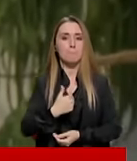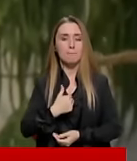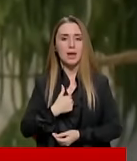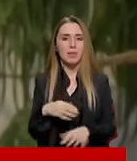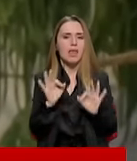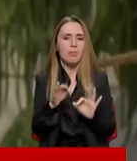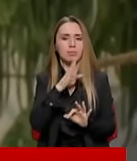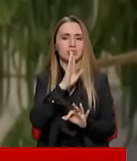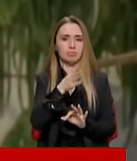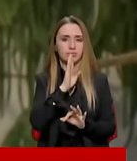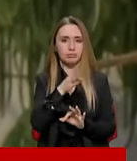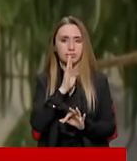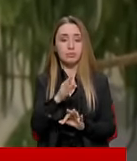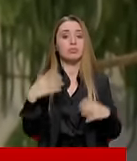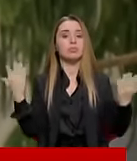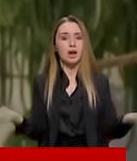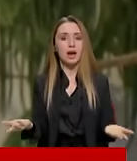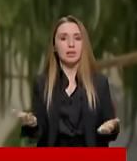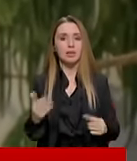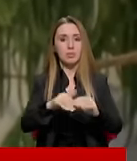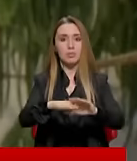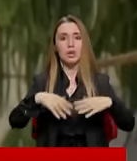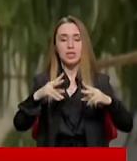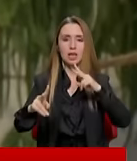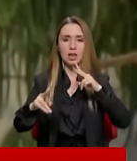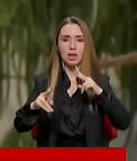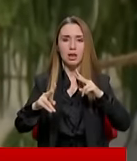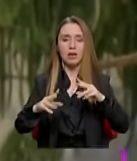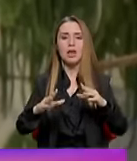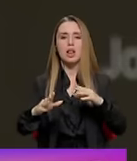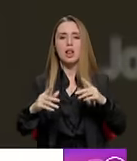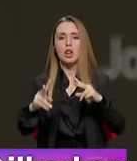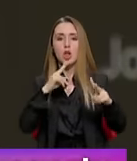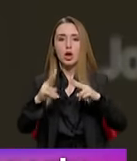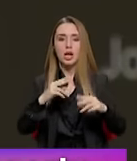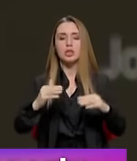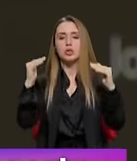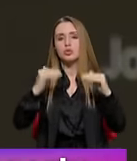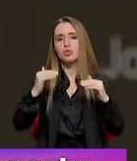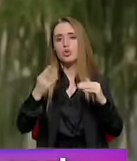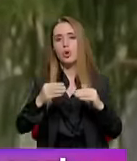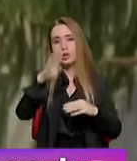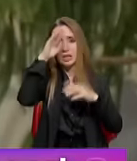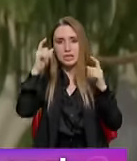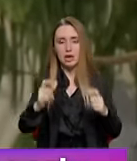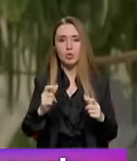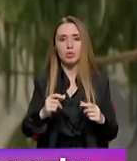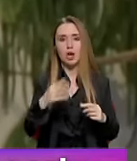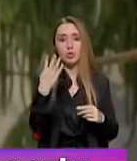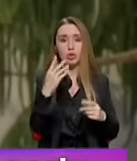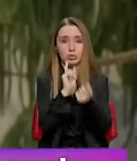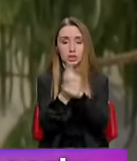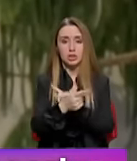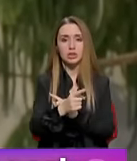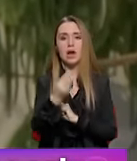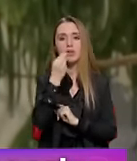sıklıkla da bunu söylüyorum Eee artık böyle meclis lokantasından ucuz hale geldi Kent Lokantası İstanbul'da e 4 çeşit yemek 40